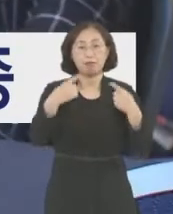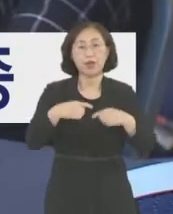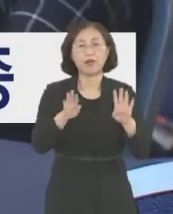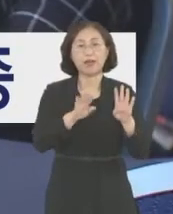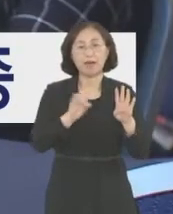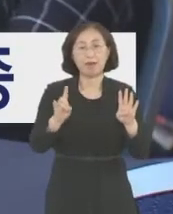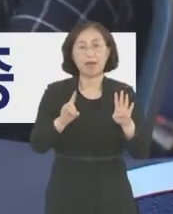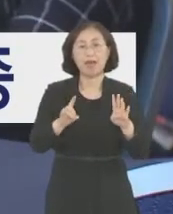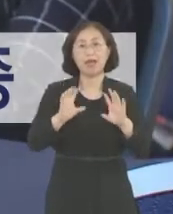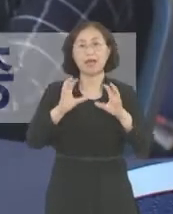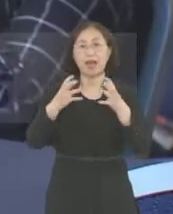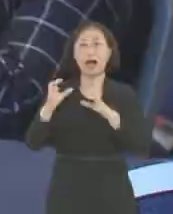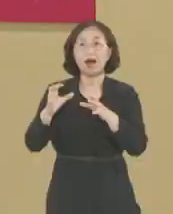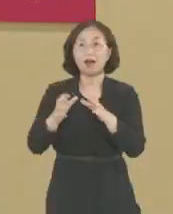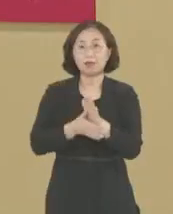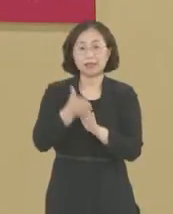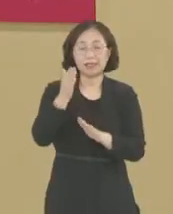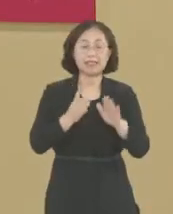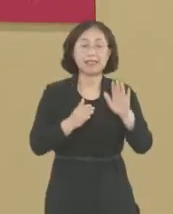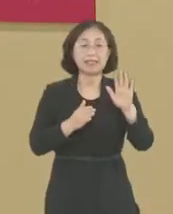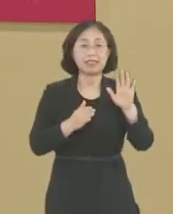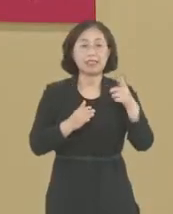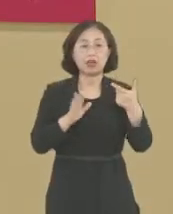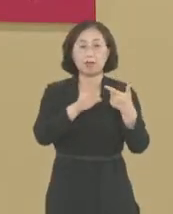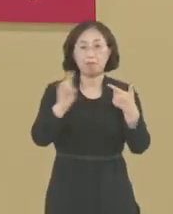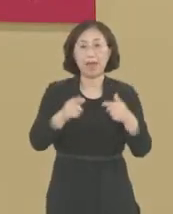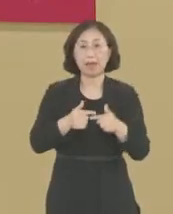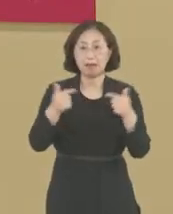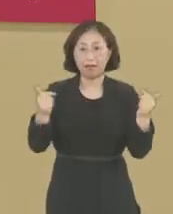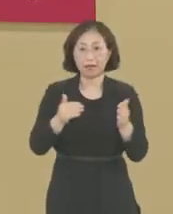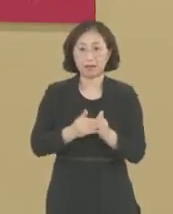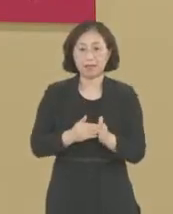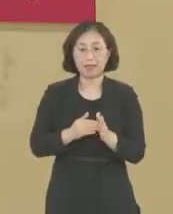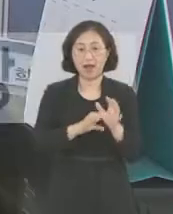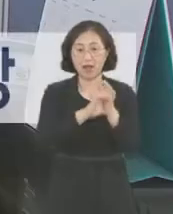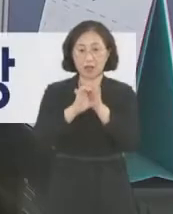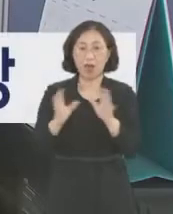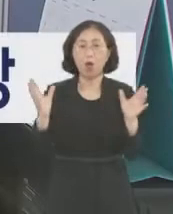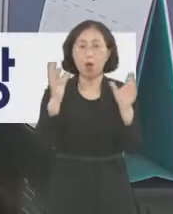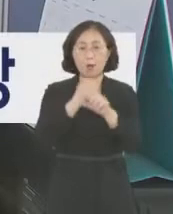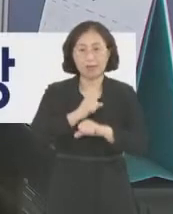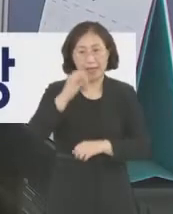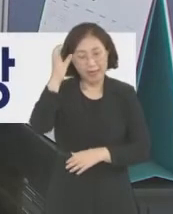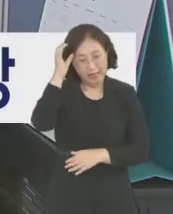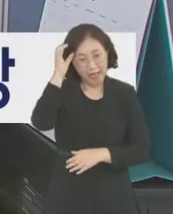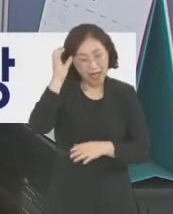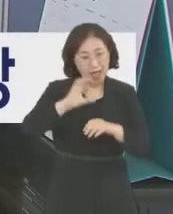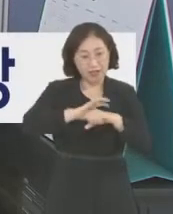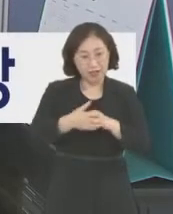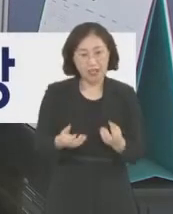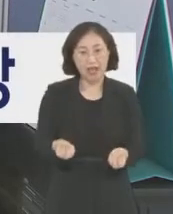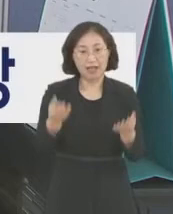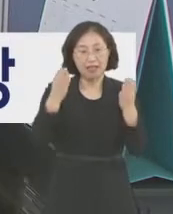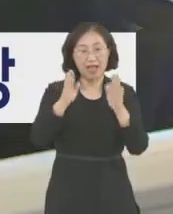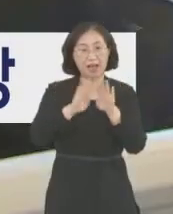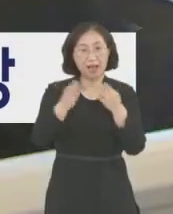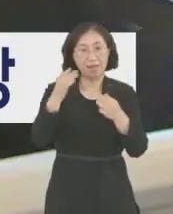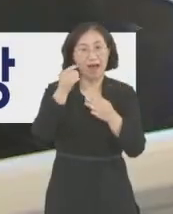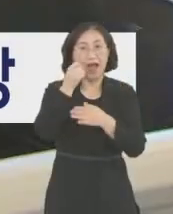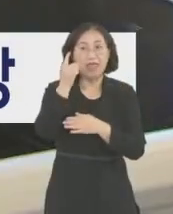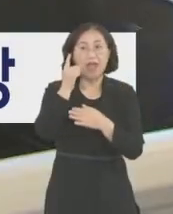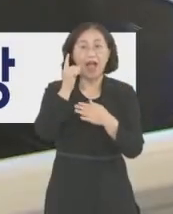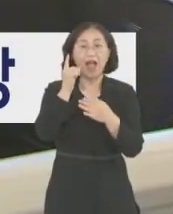참여 도시는 6배 이상 들었습니다 세계적인 코로나 유행 종식 기대감 속에 국제행사계막 한 달을 앞두고